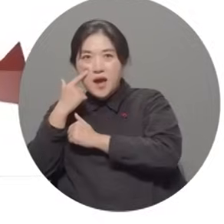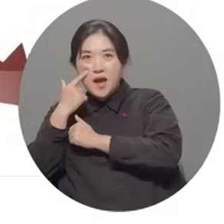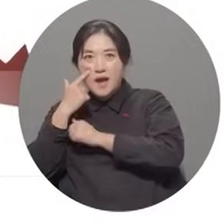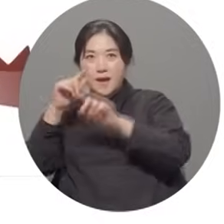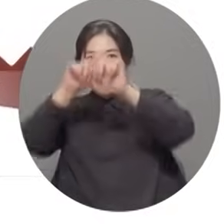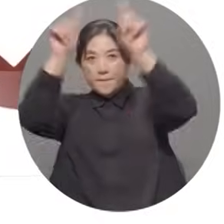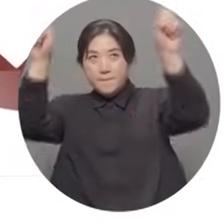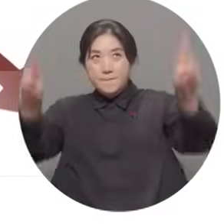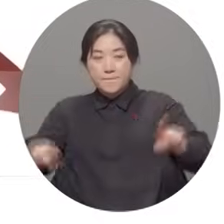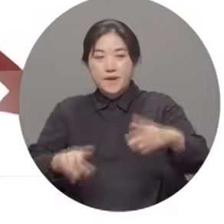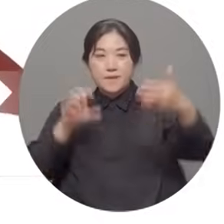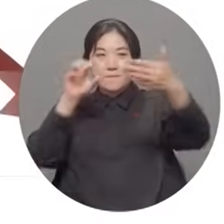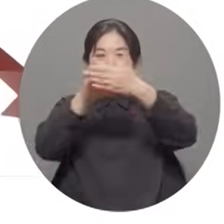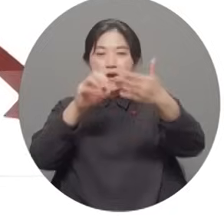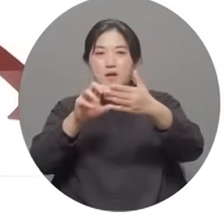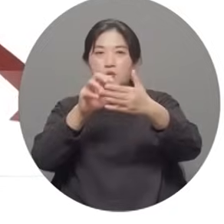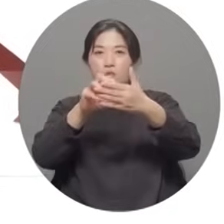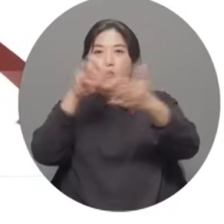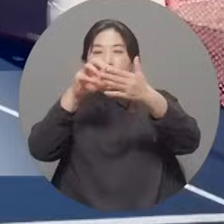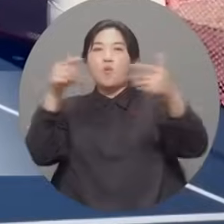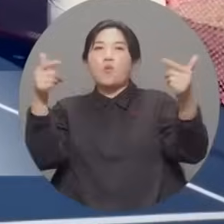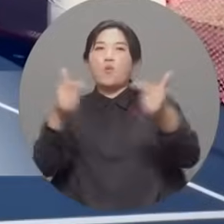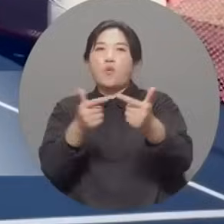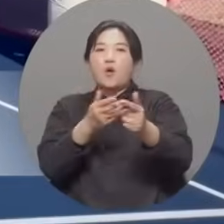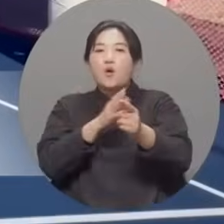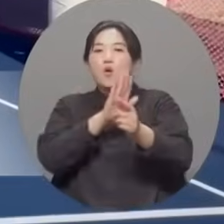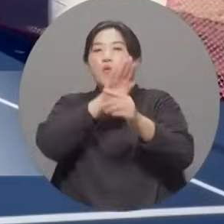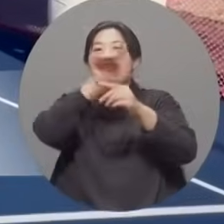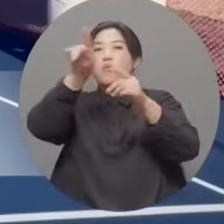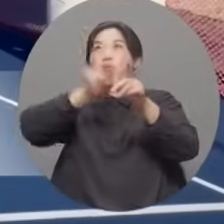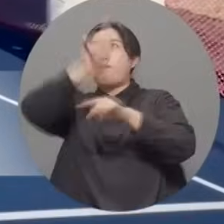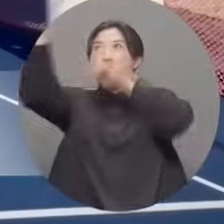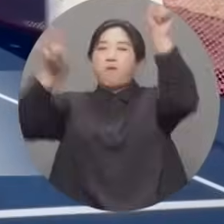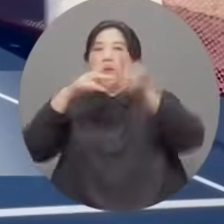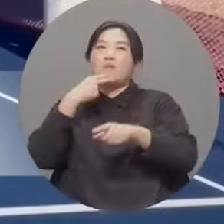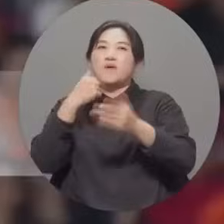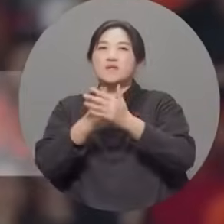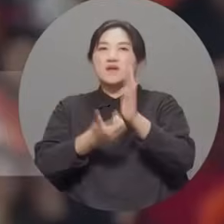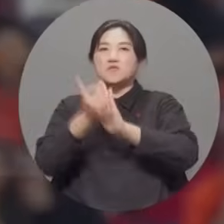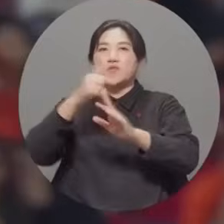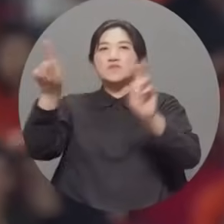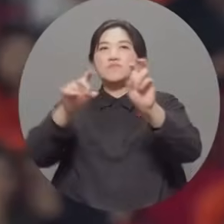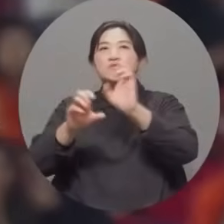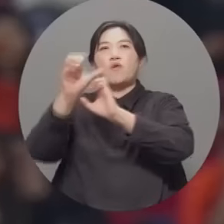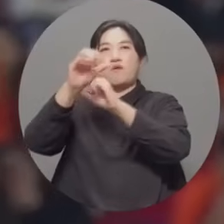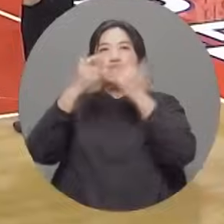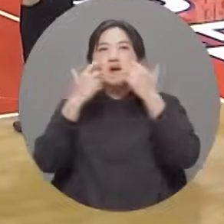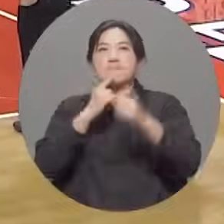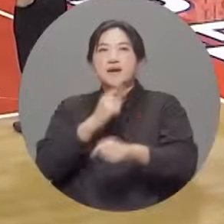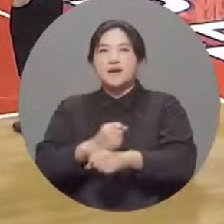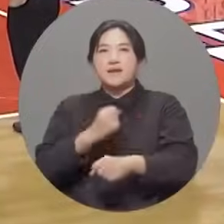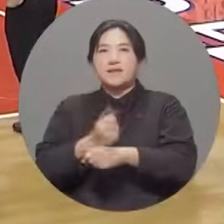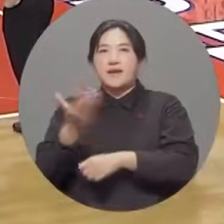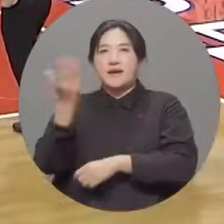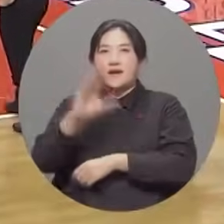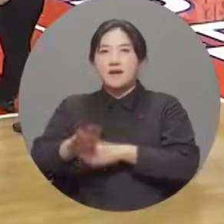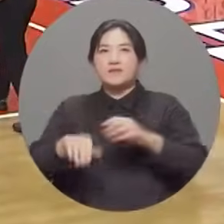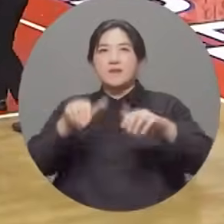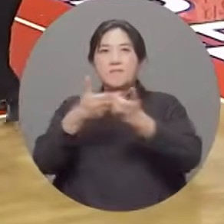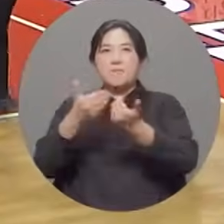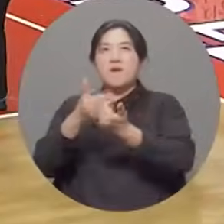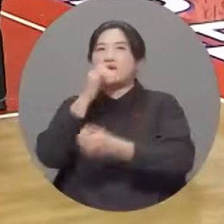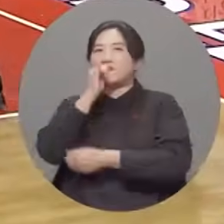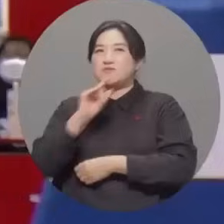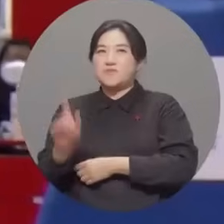공의 탄성을 줄이고 궤적을 통제해 성공률이 20% 더 높다고 주장했습니다. 하지만 반론 역시